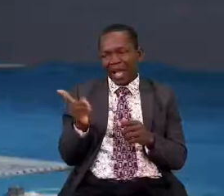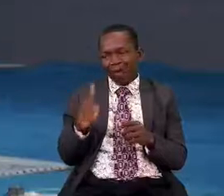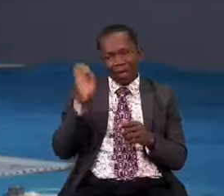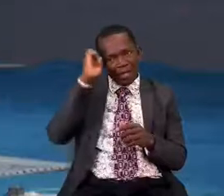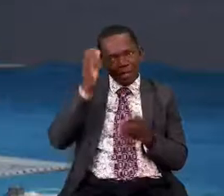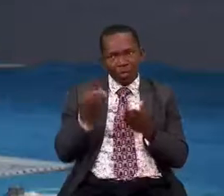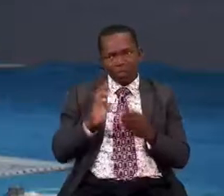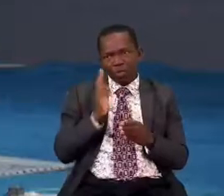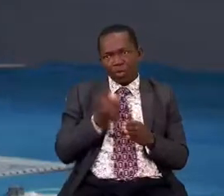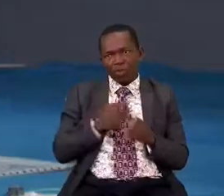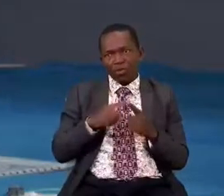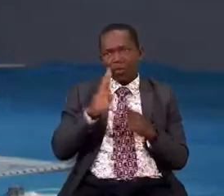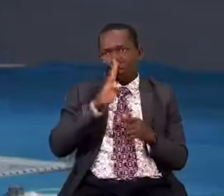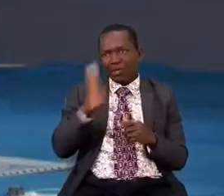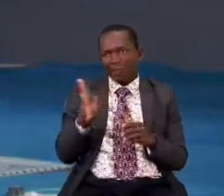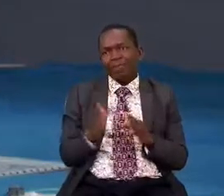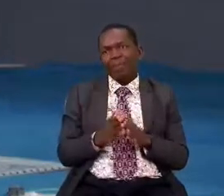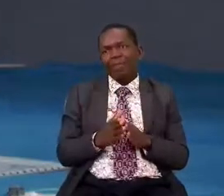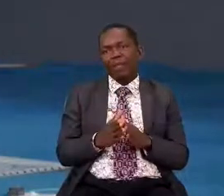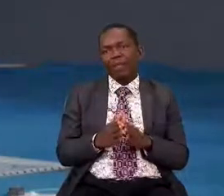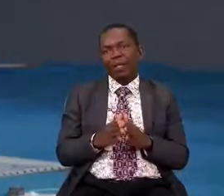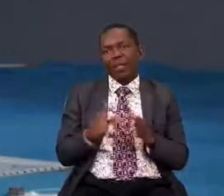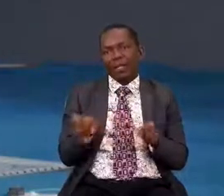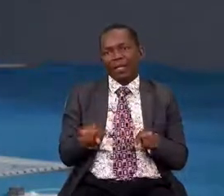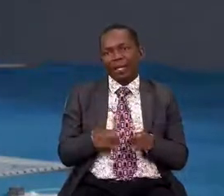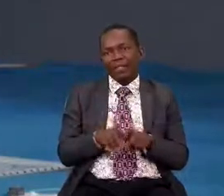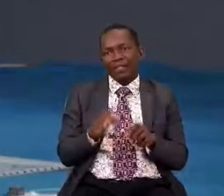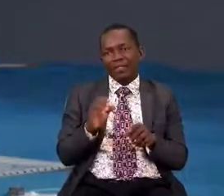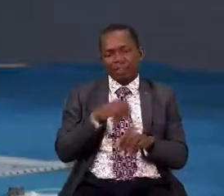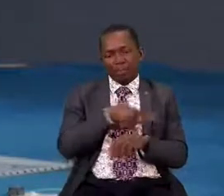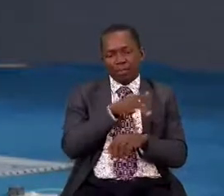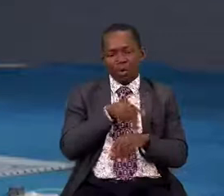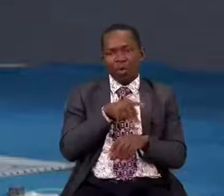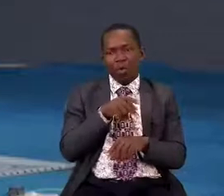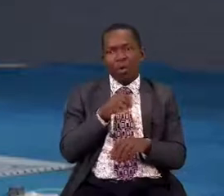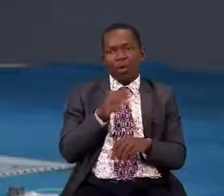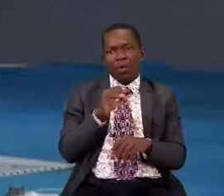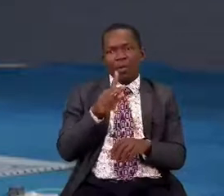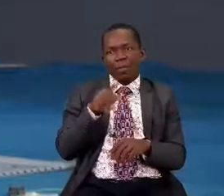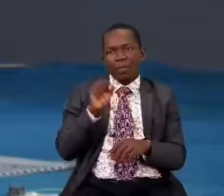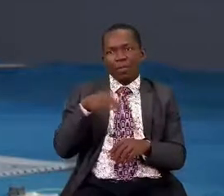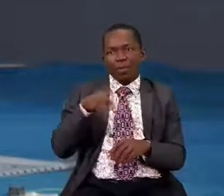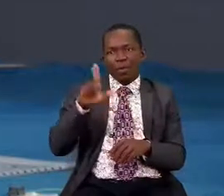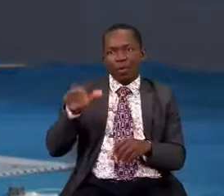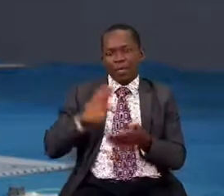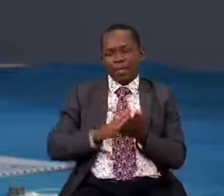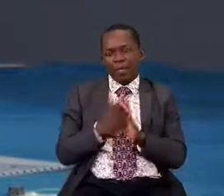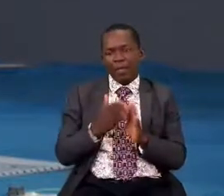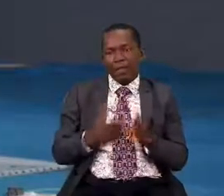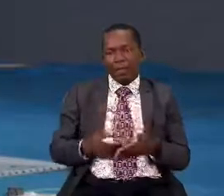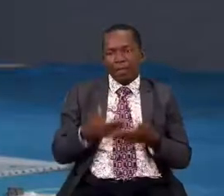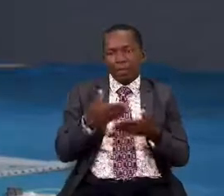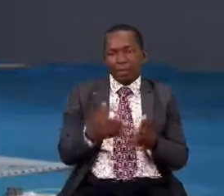est converti et il a rencontré le Seigneur, voici son attitude. Voyez ce que Christ